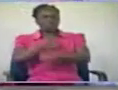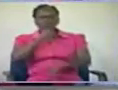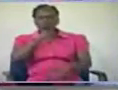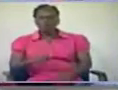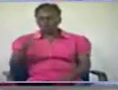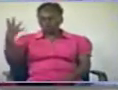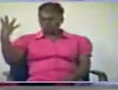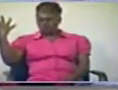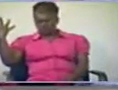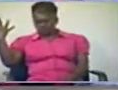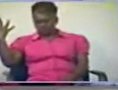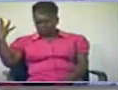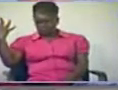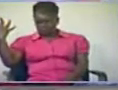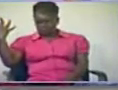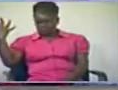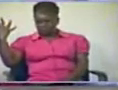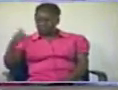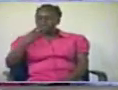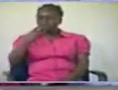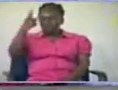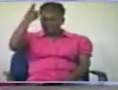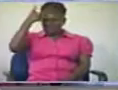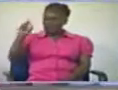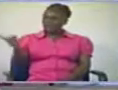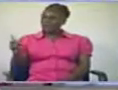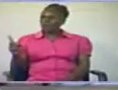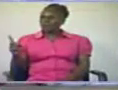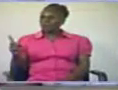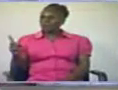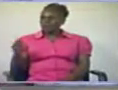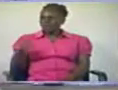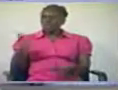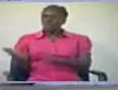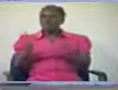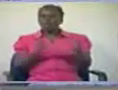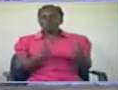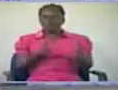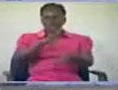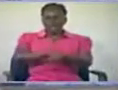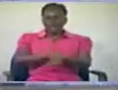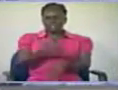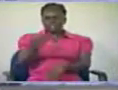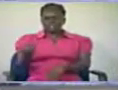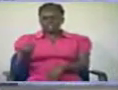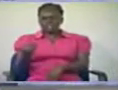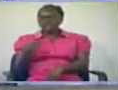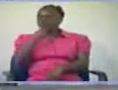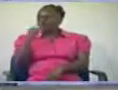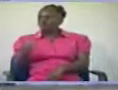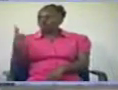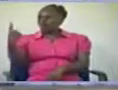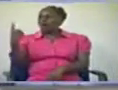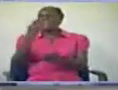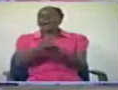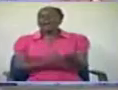4. Ndio. Sasa wazazi wa Nairobi wengine wetu ambao tunapenda kuchukua watoto, mtoto mwaka mmoja na nusu,